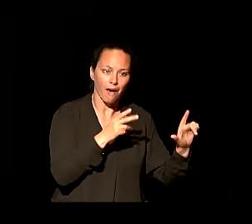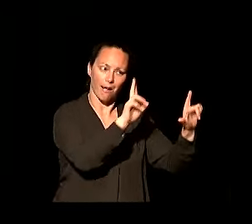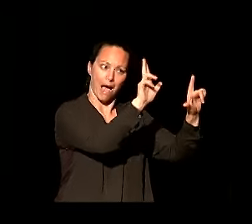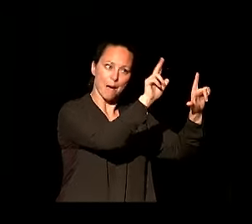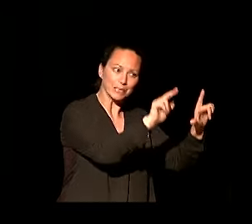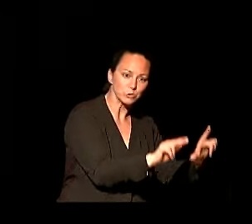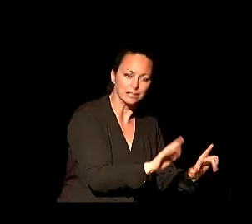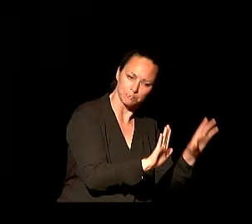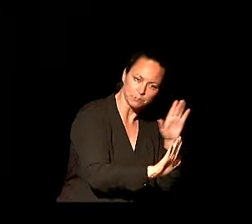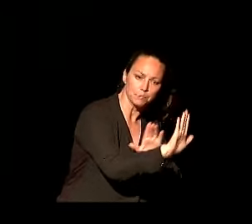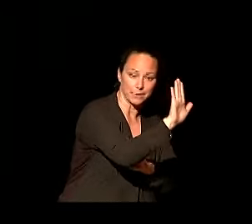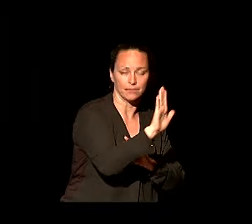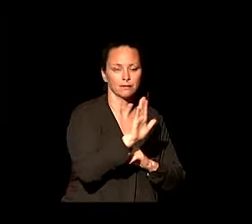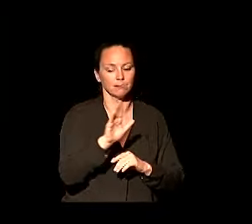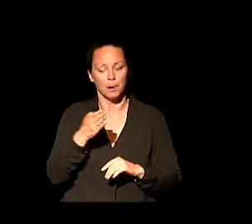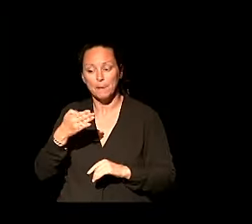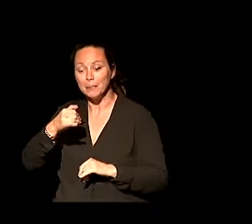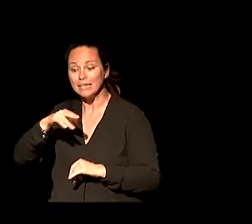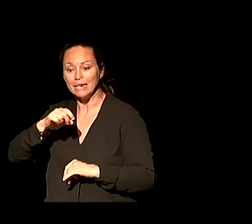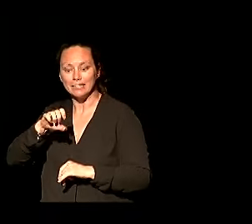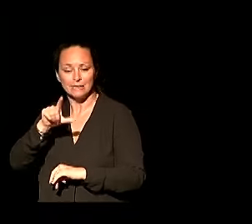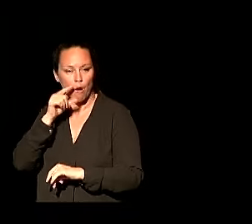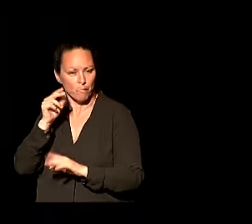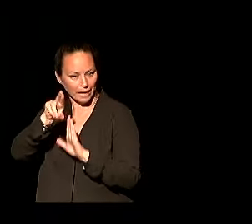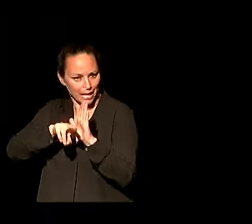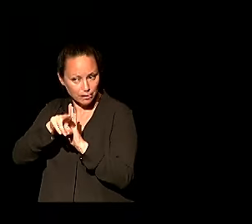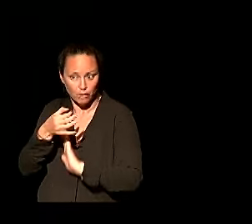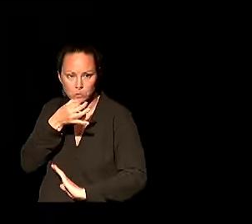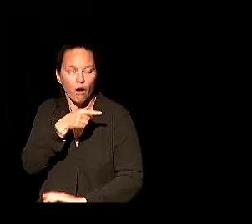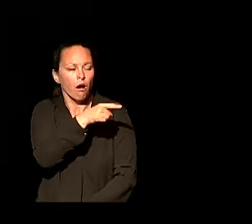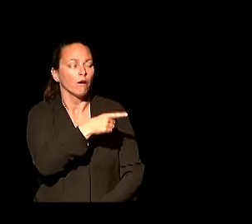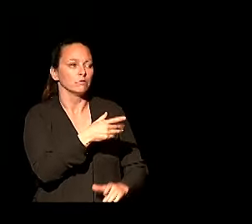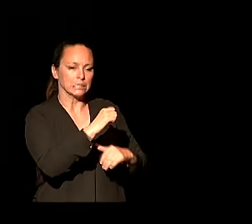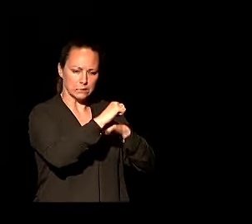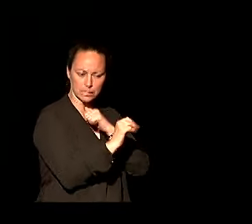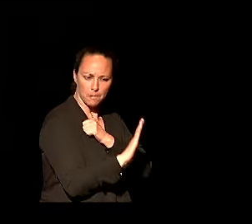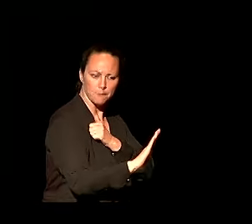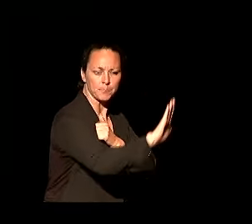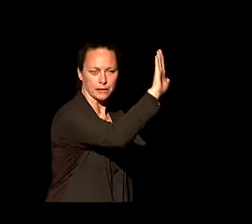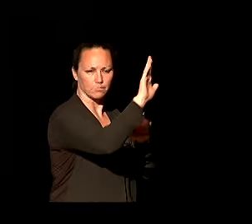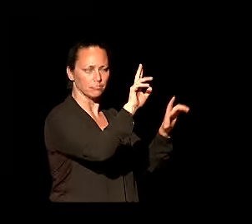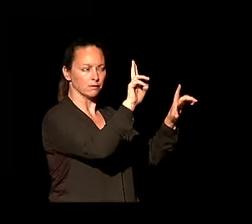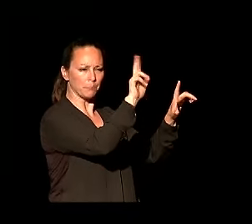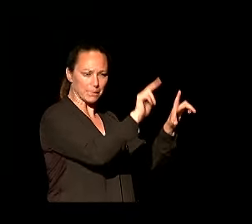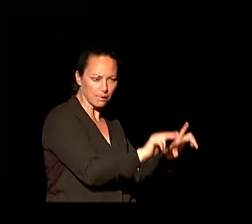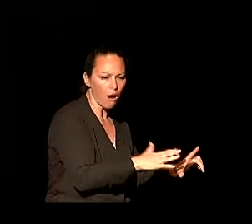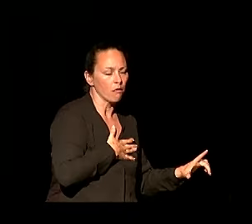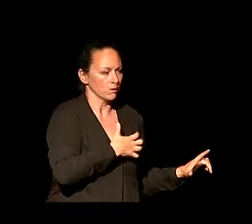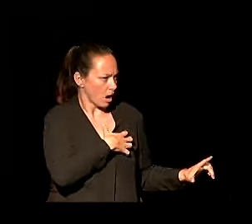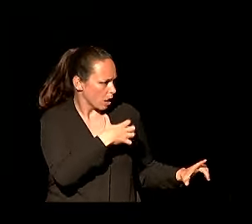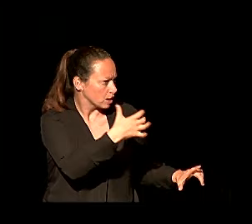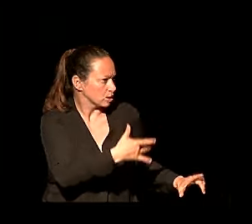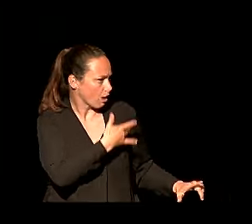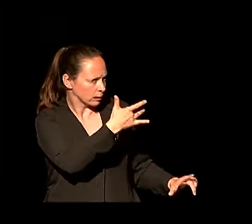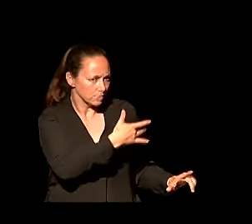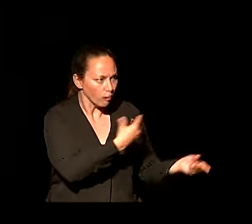l'impressionnisme, effectivement, dont Minelli disait l'immense richesse et la ressource